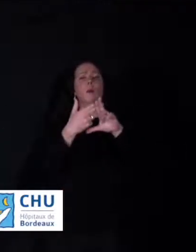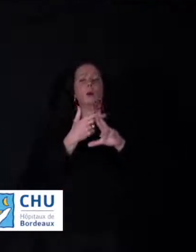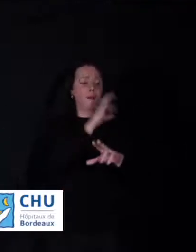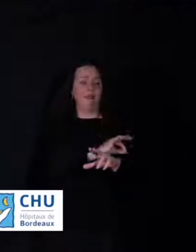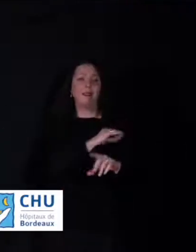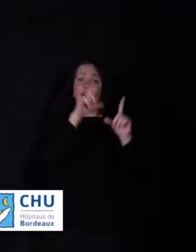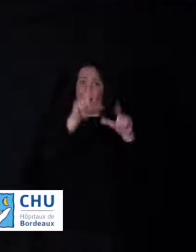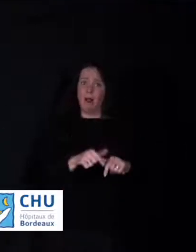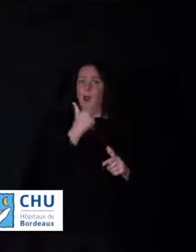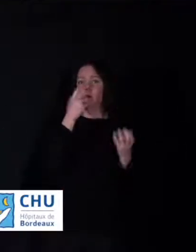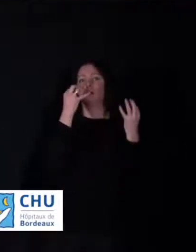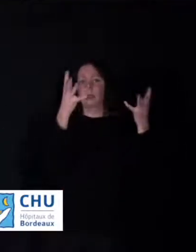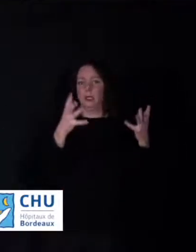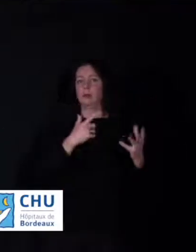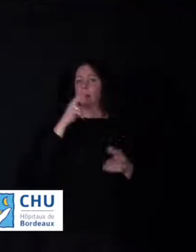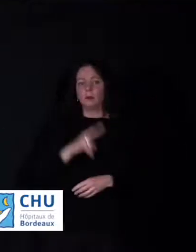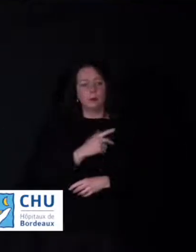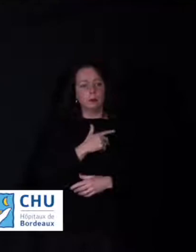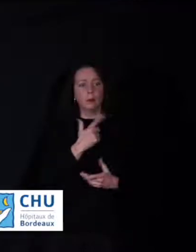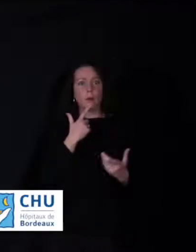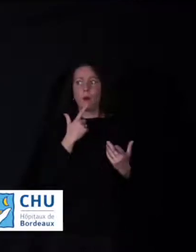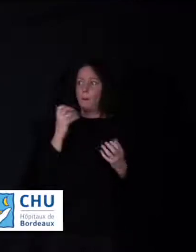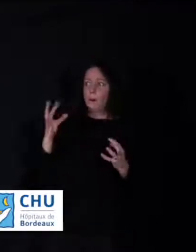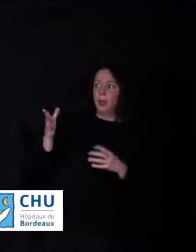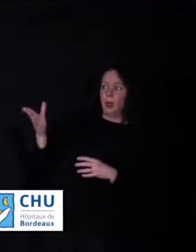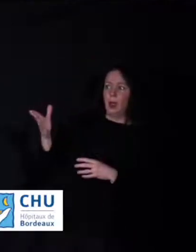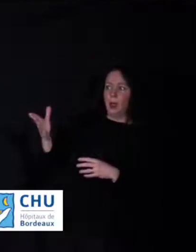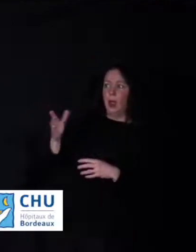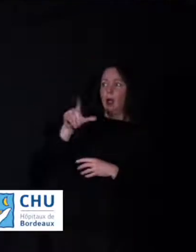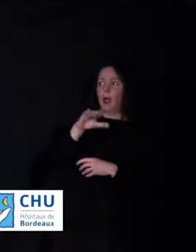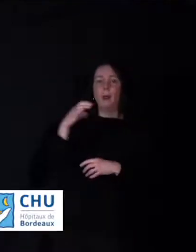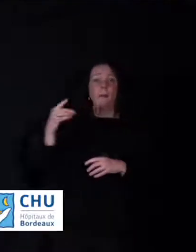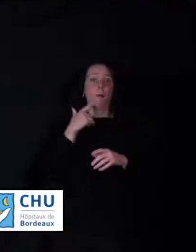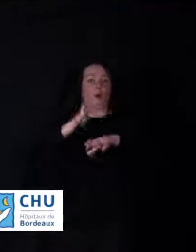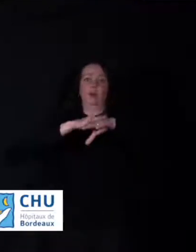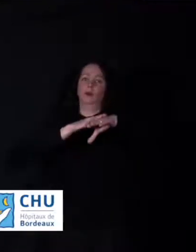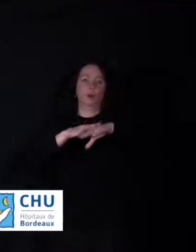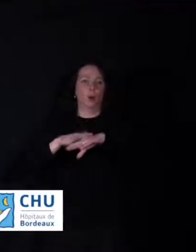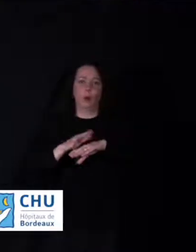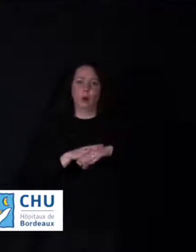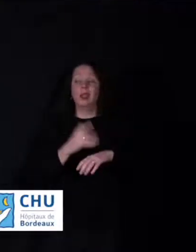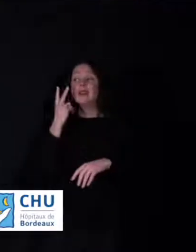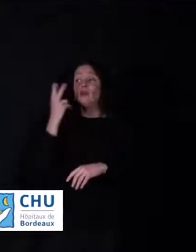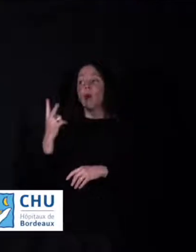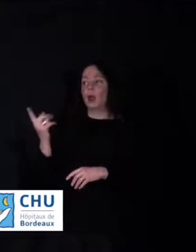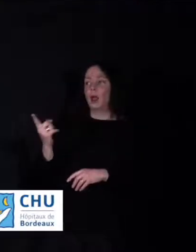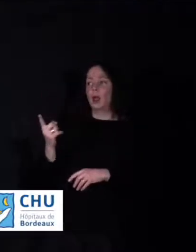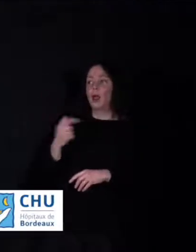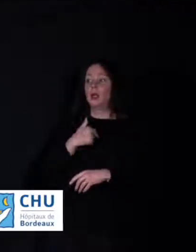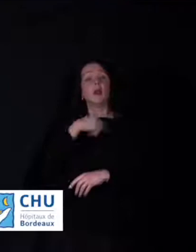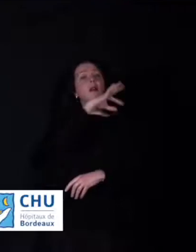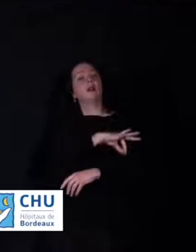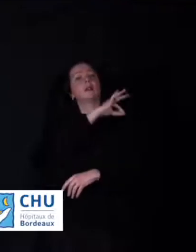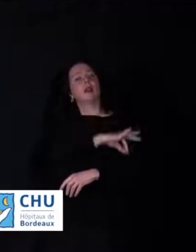l'acte majeur, le fer de lance, selon ce graphe de l'ALEM, de la prévention. Comme vous le voyez ici, je vais